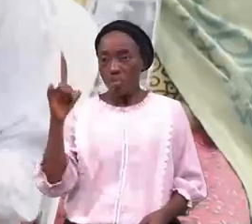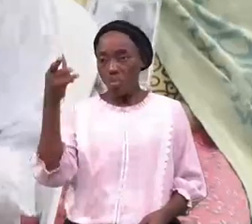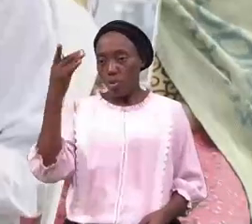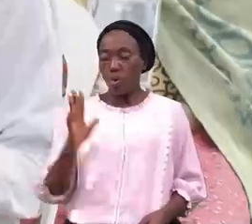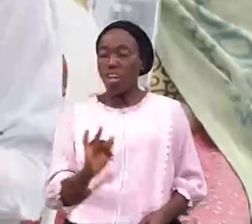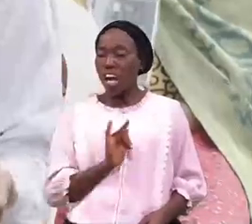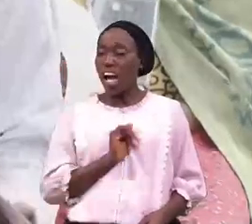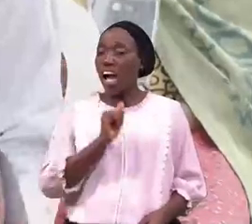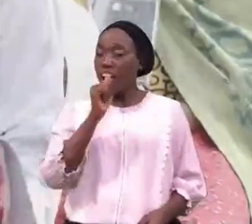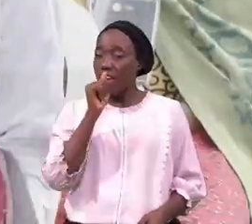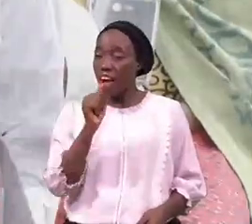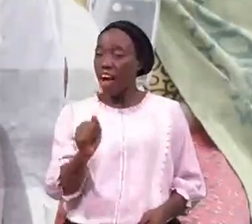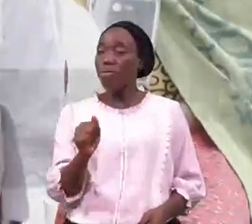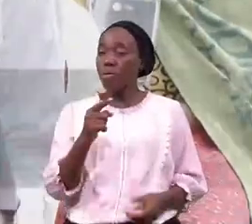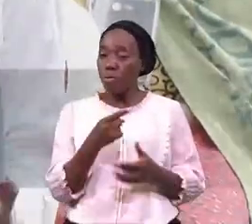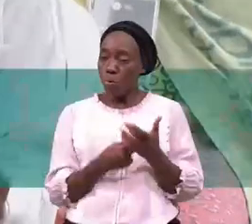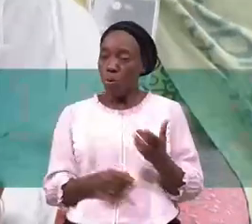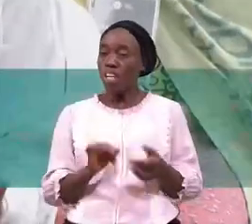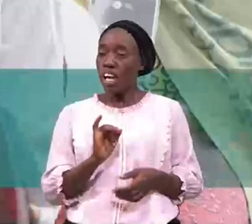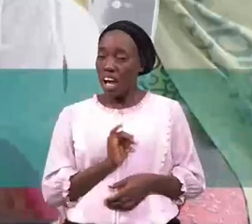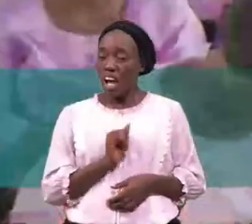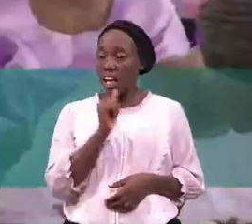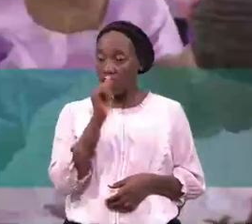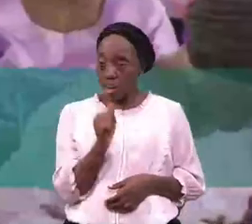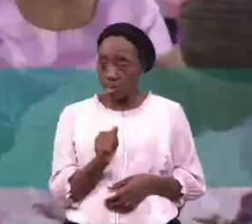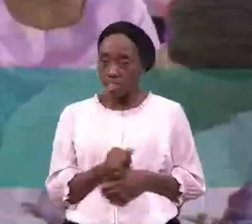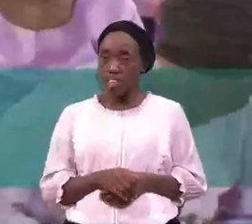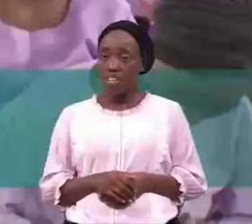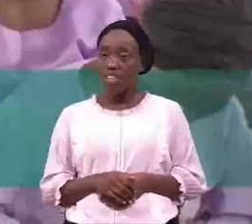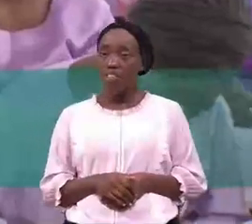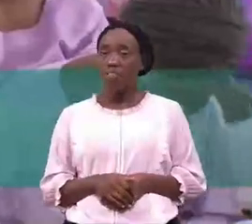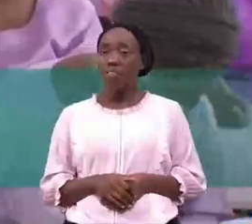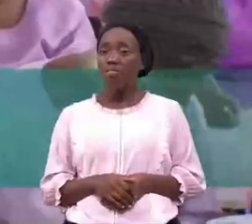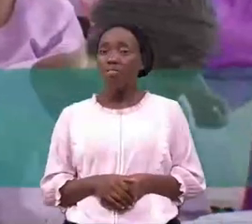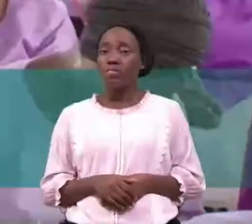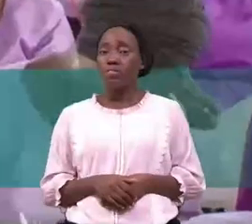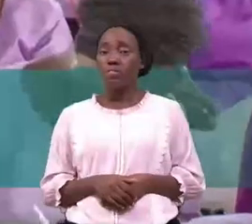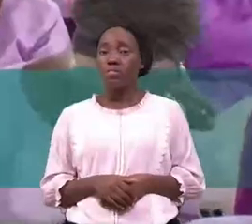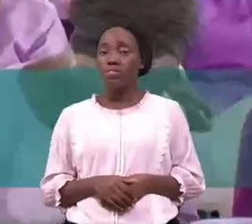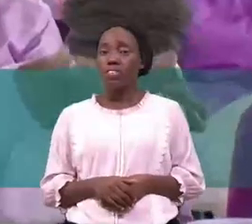Je suis ce que je suis par la grâce de Dieu. Paul, qu'est-ce que ça veut dire?